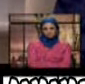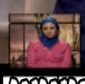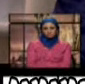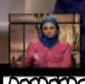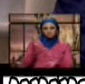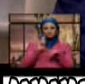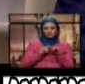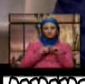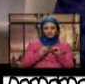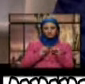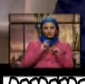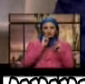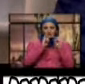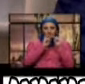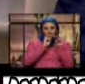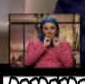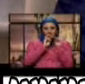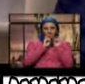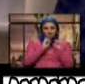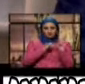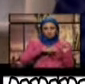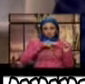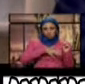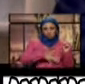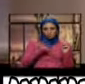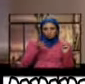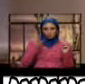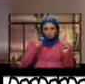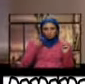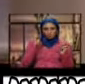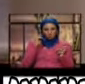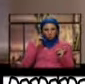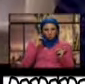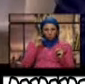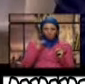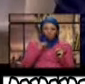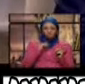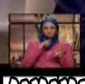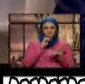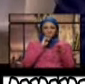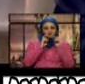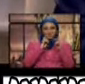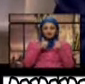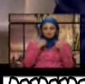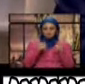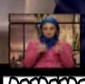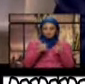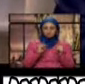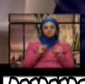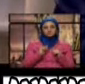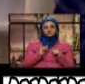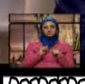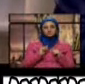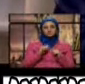رجعنا لكم تاني مع العالم الكبير الدكتور عمر عبد الكافي. يعني الحقيقة الحديث شيق جدا عن